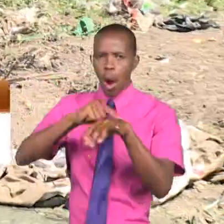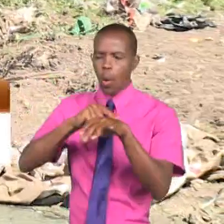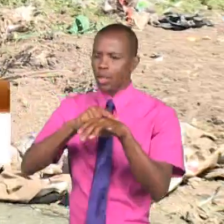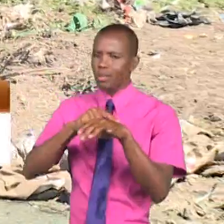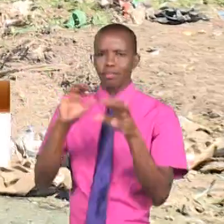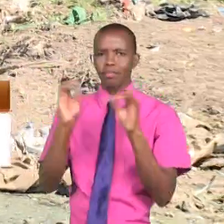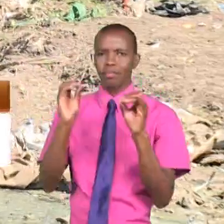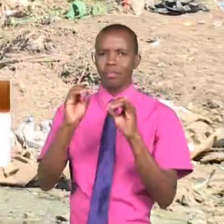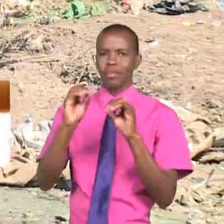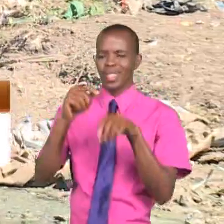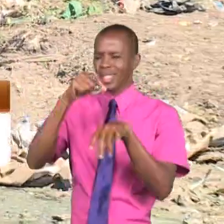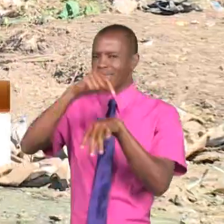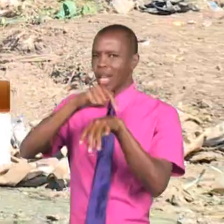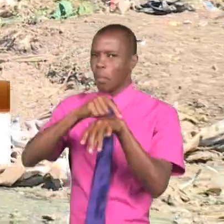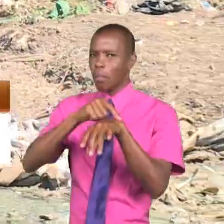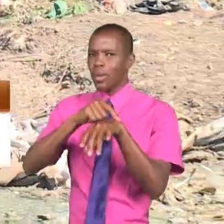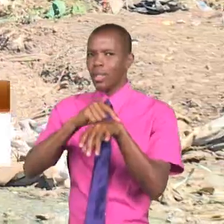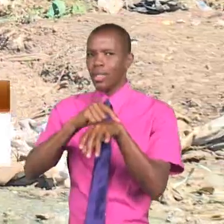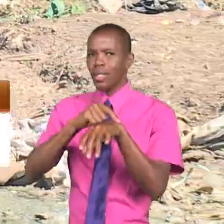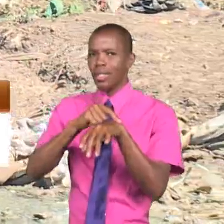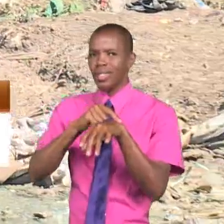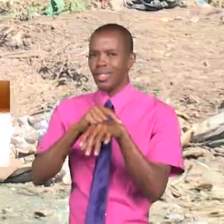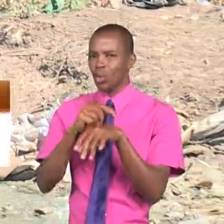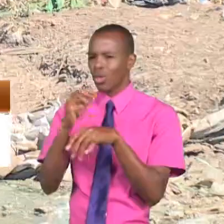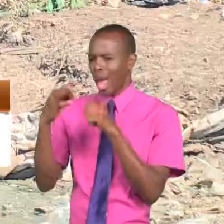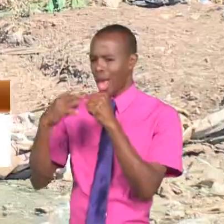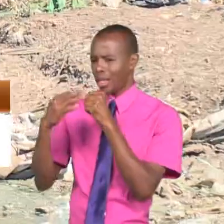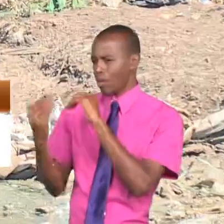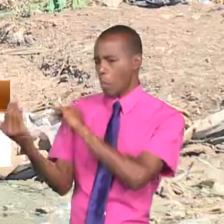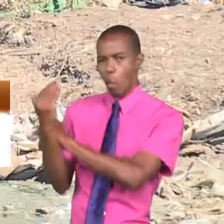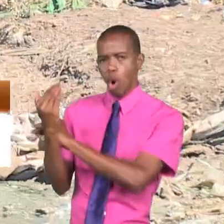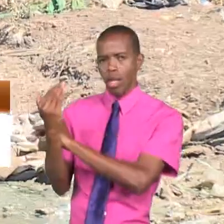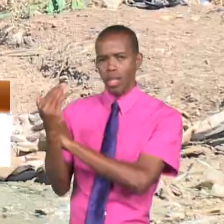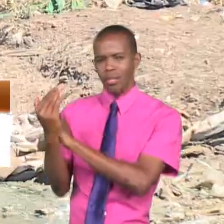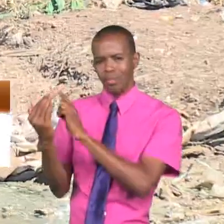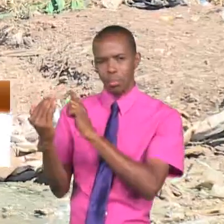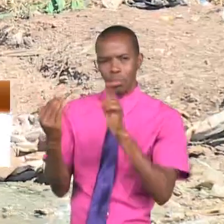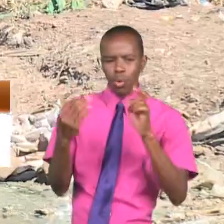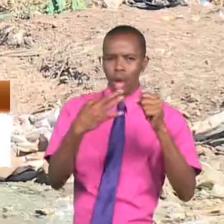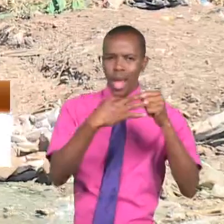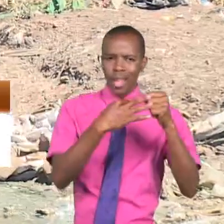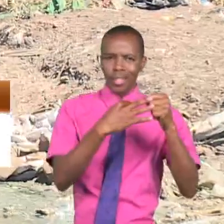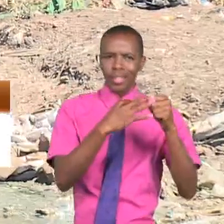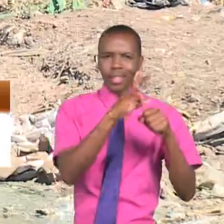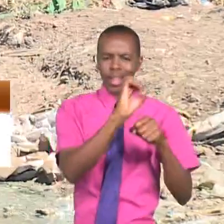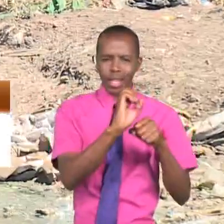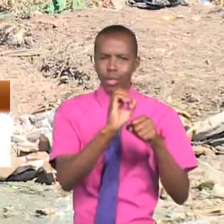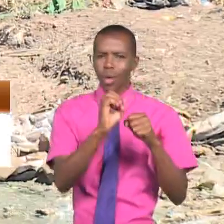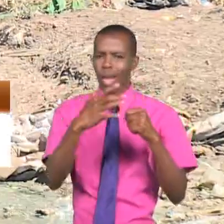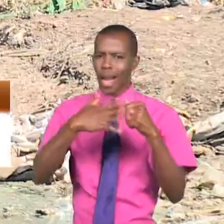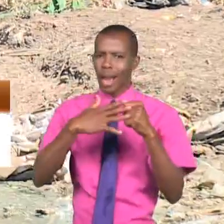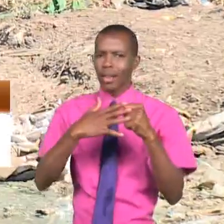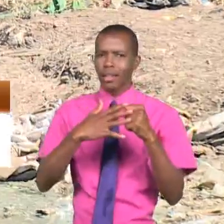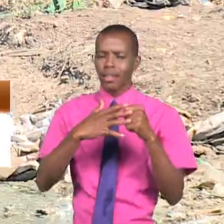ilikuwa ni mwendo wa kuanzia kitu asubuhi asubuhi ya saa mbili. Sema ifike saa mbili na nusu saa tatu, mlipuko